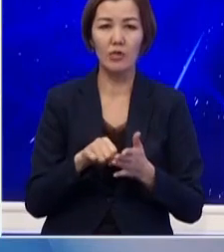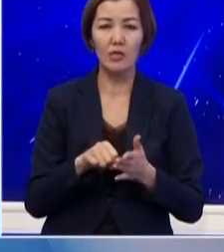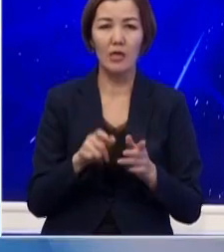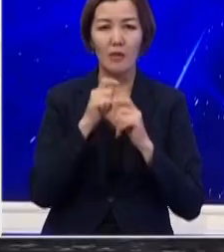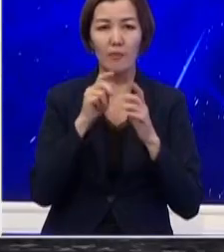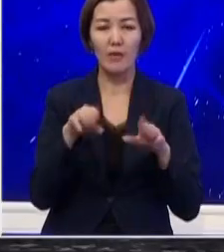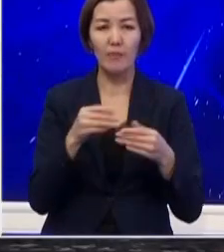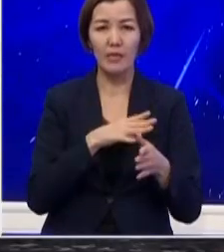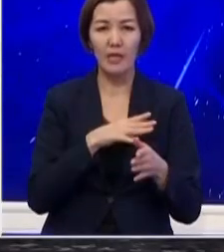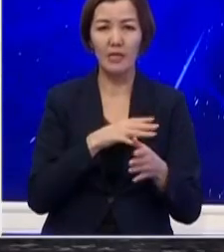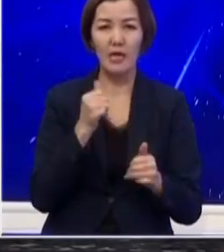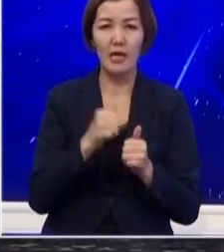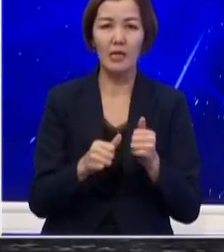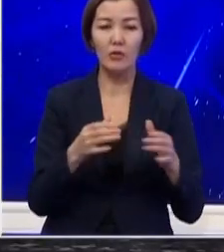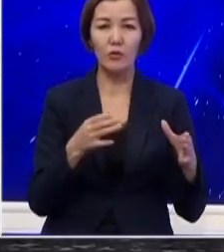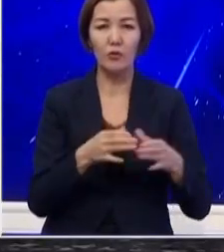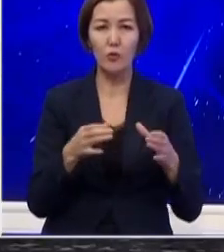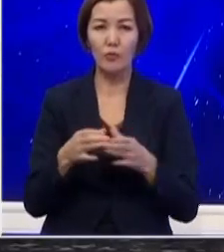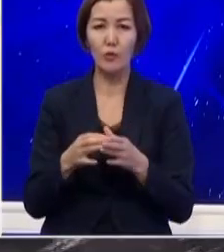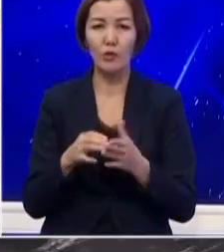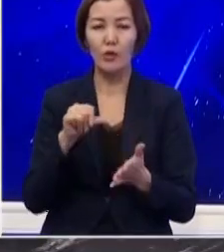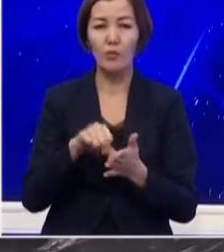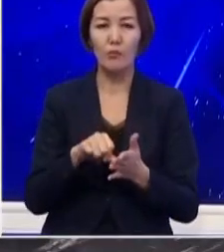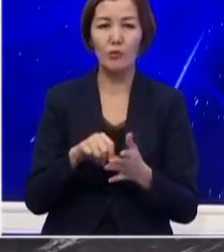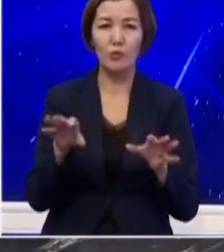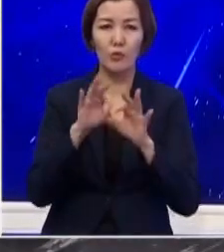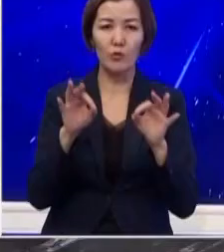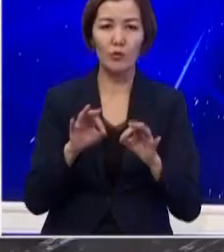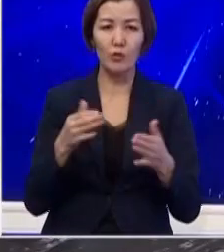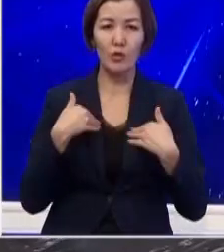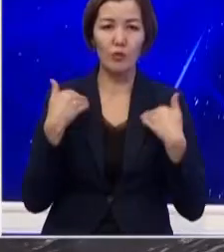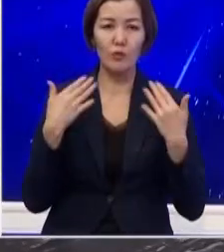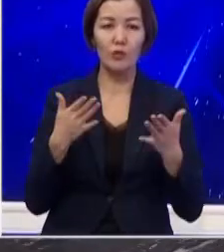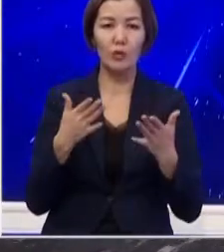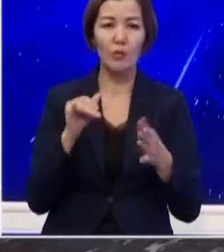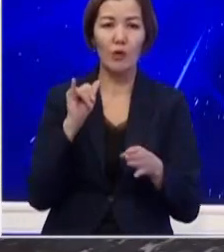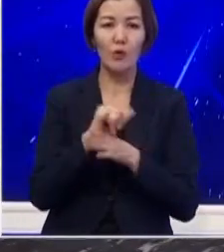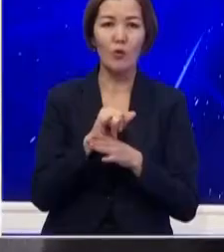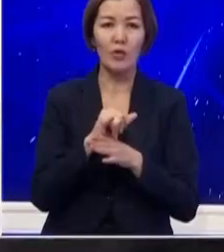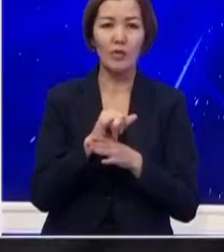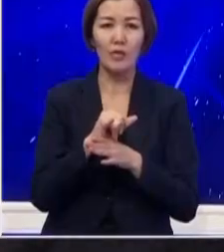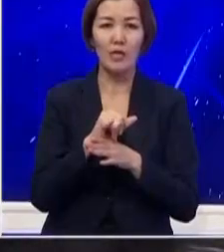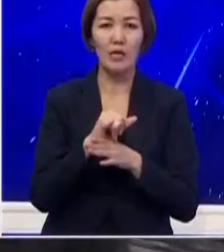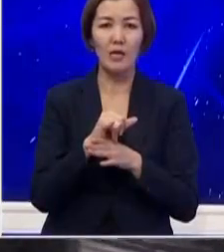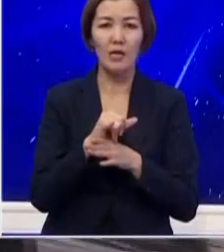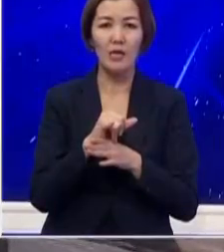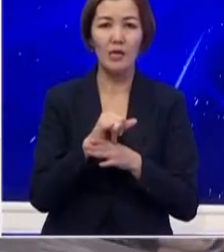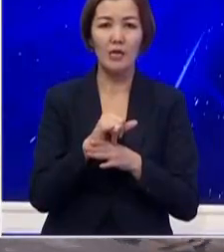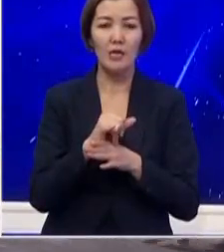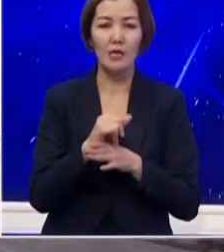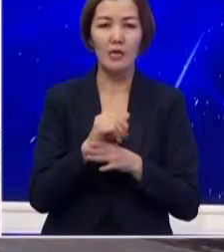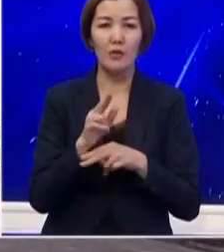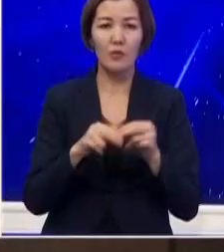жүргендер марапатталды. Әртүрлі ұйымның мүшелері өз өнерлерін көрсетіп, келген қонақтарға көтеріңкі көңіл күй сыйлады.